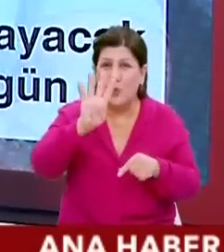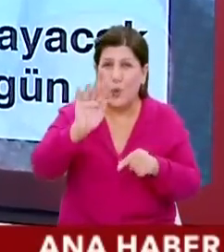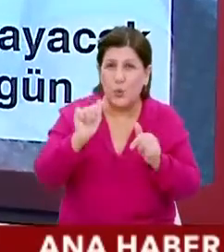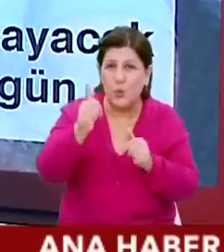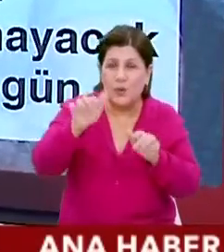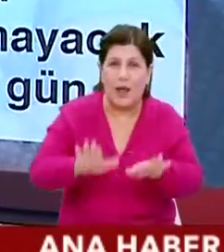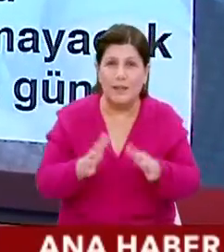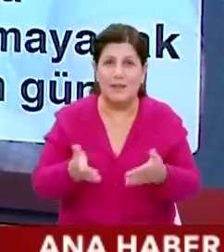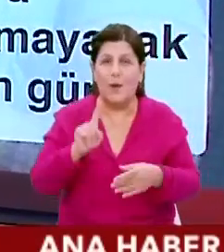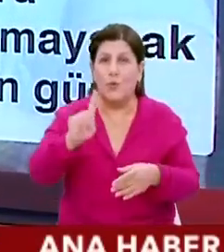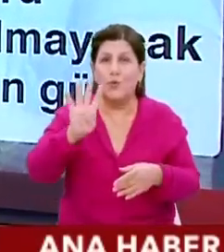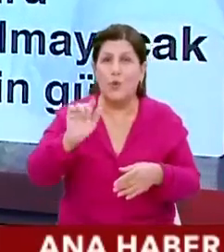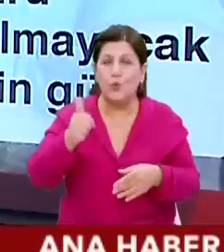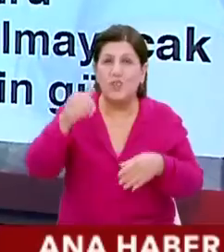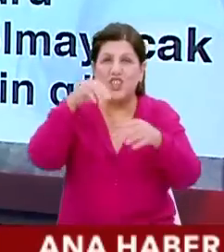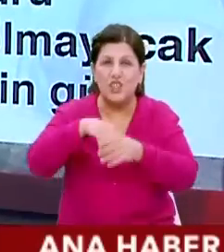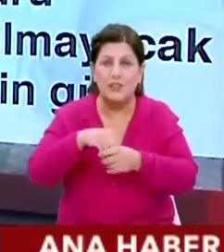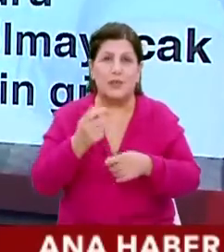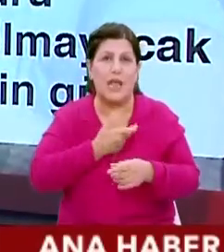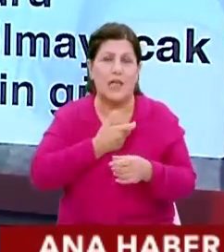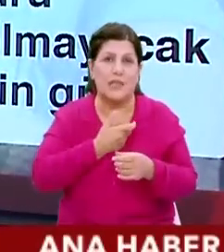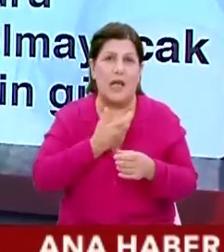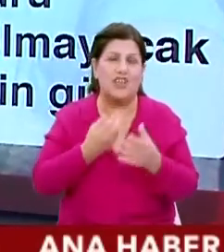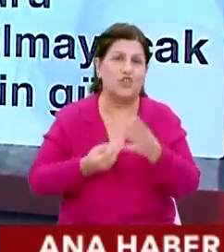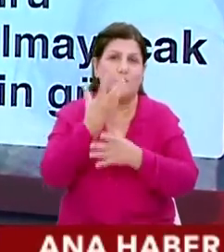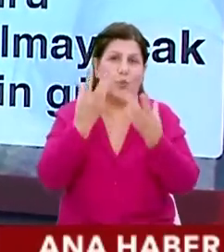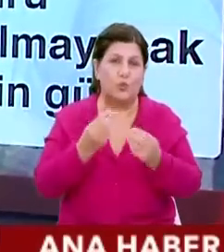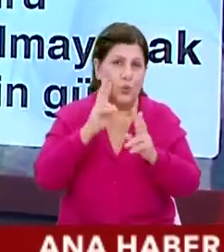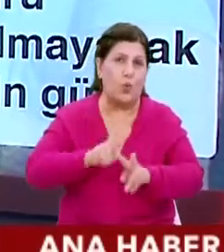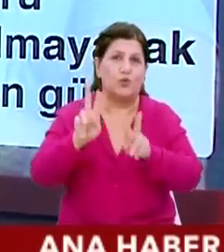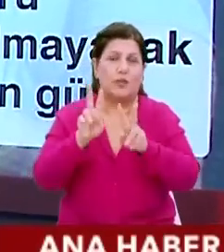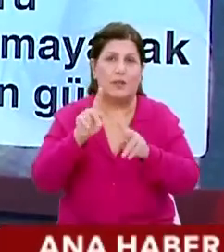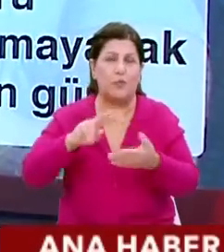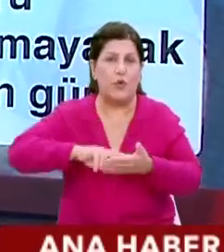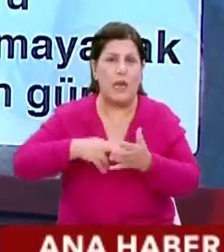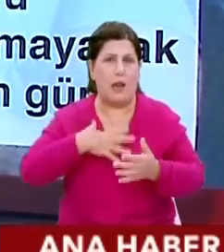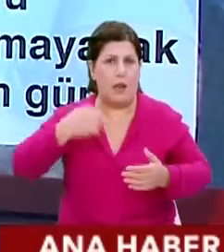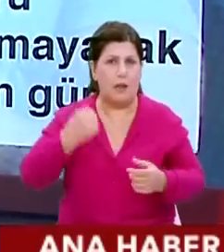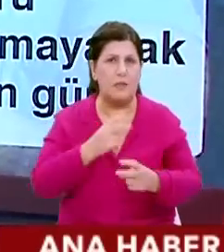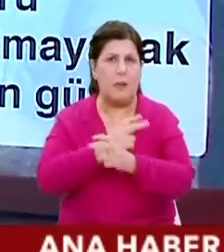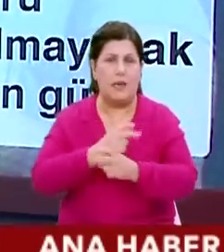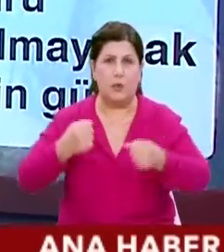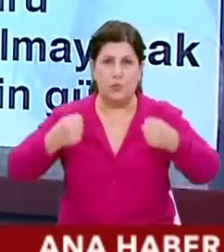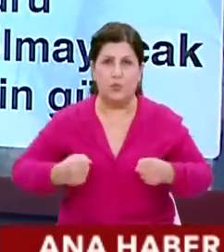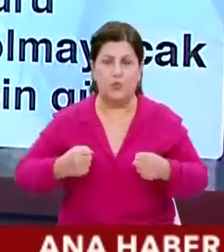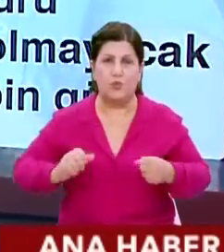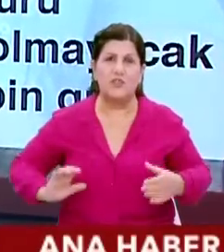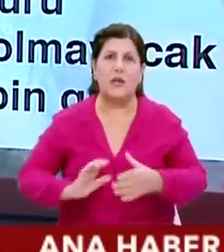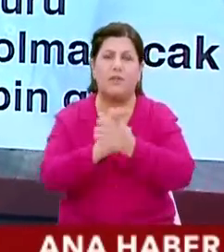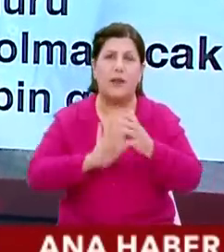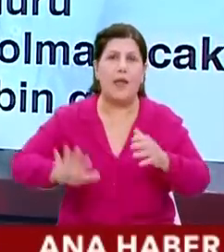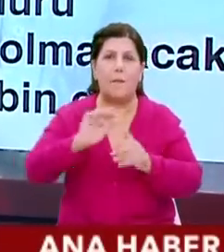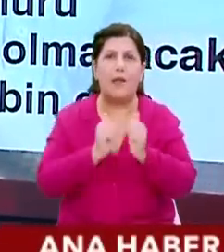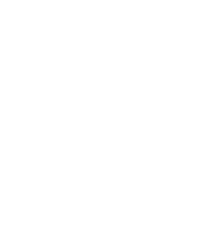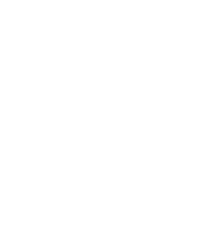gün kaldı 14 gün içinde yasayı göreceğiz ve bu iradeli kemikli duruşun Zaferini hep birlikte